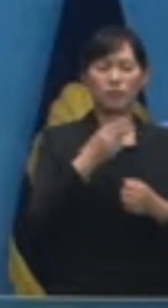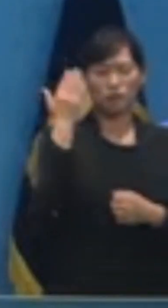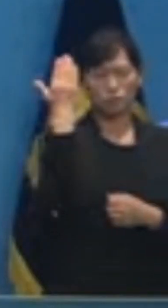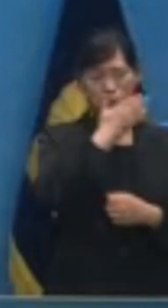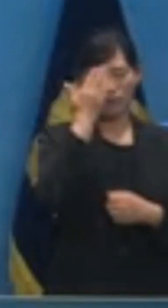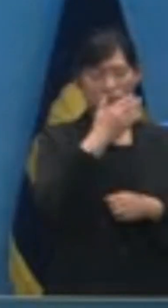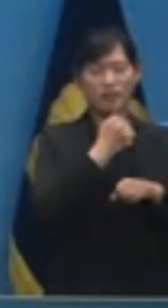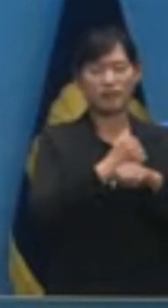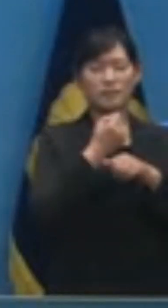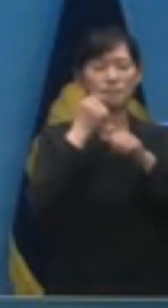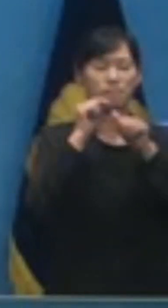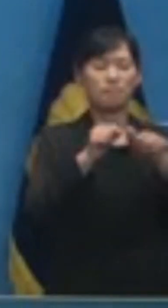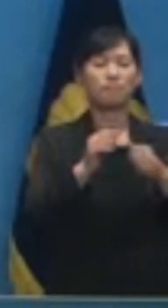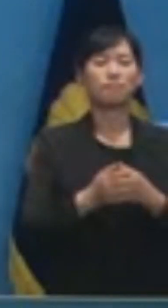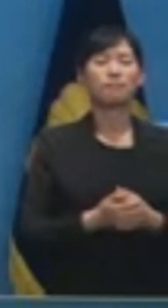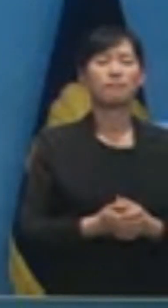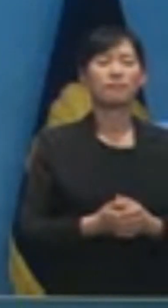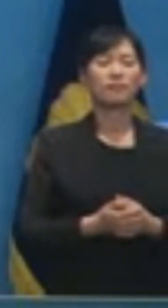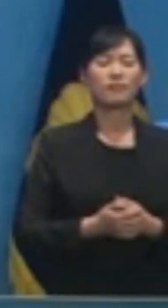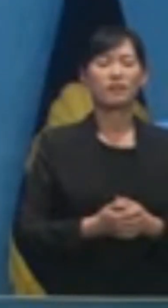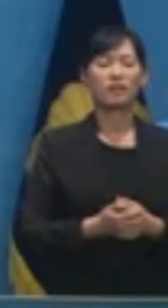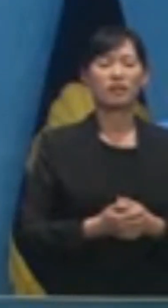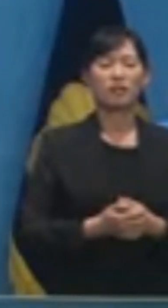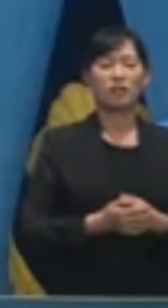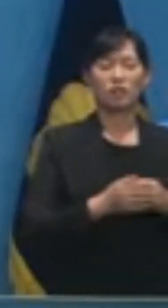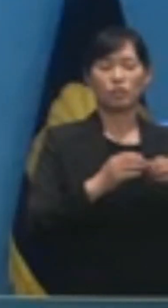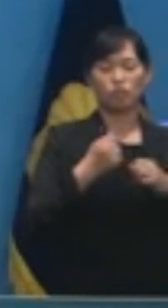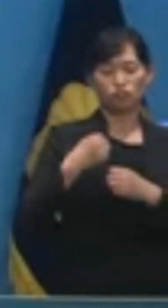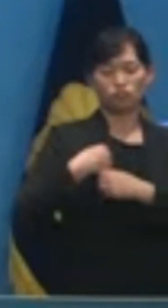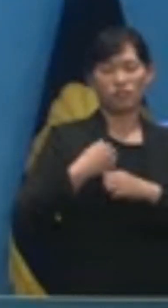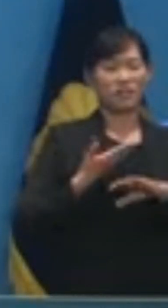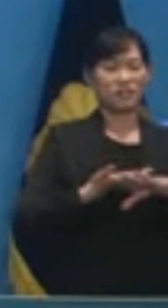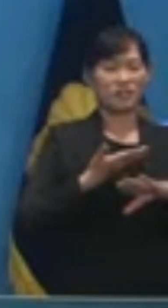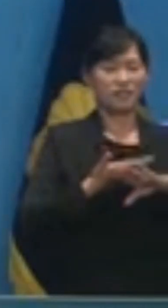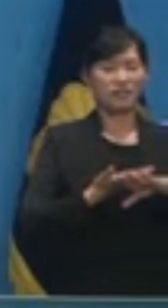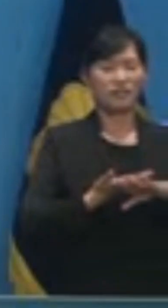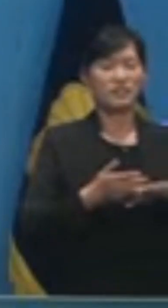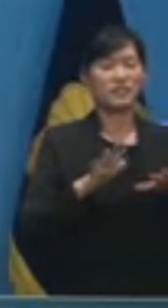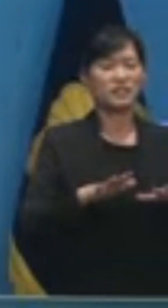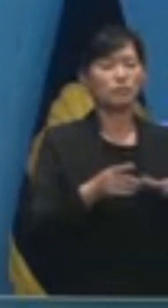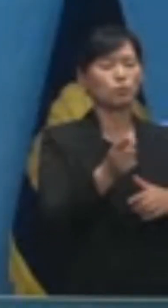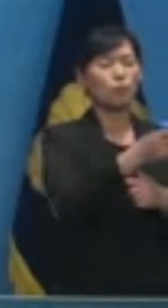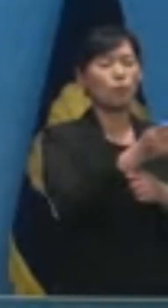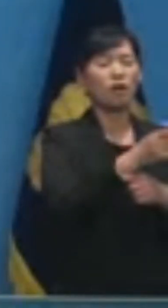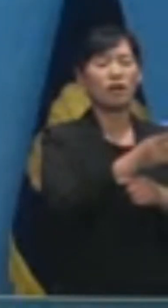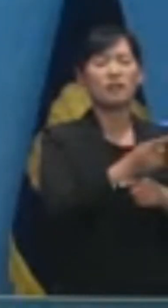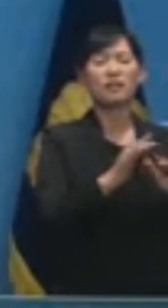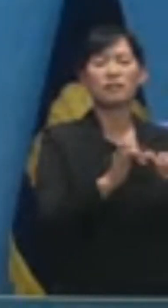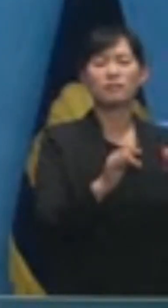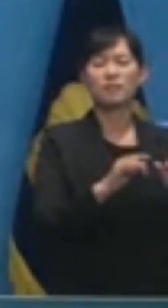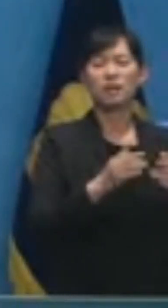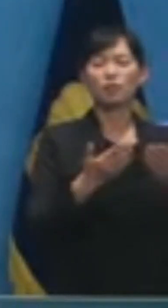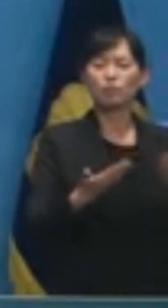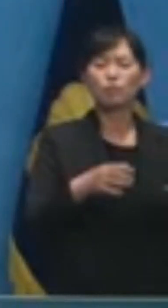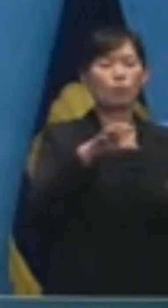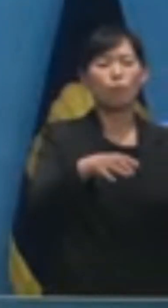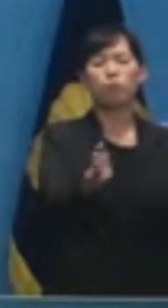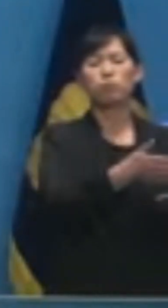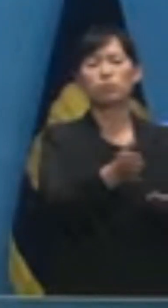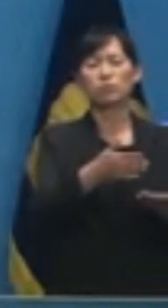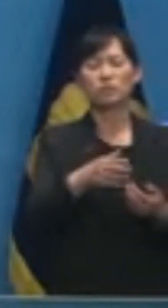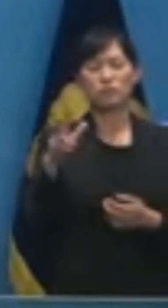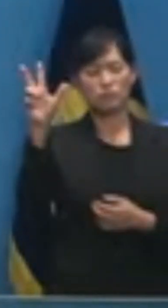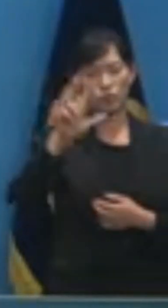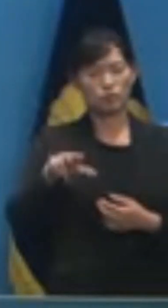투명성을 보장하라. 하나, 군경과 달리 현재 소방공무원에 위한 휴양시설은 전무한 상태이다.